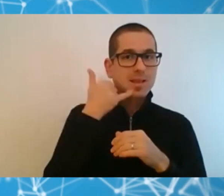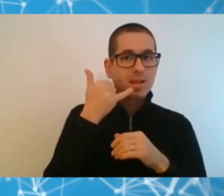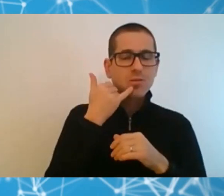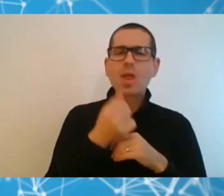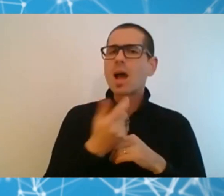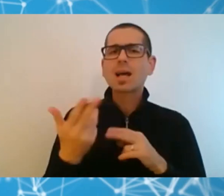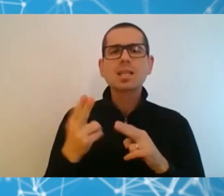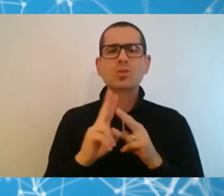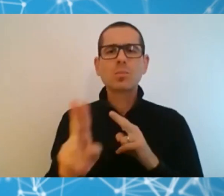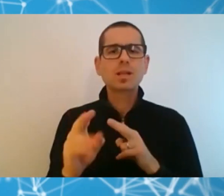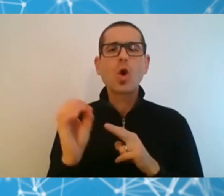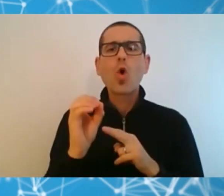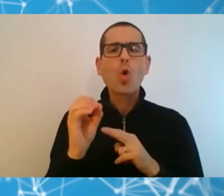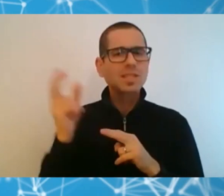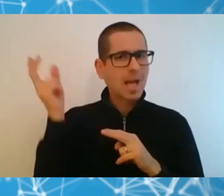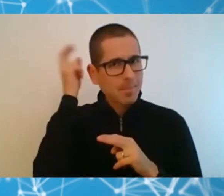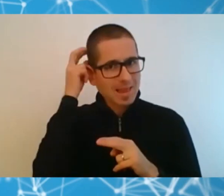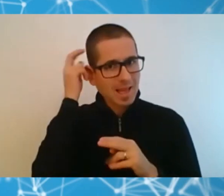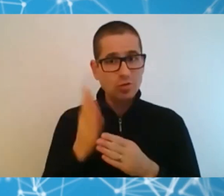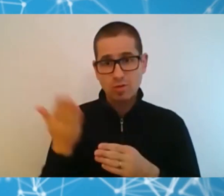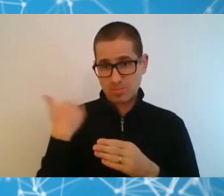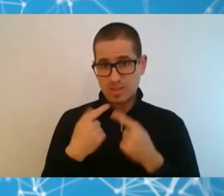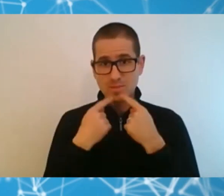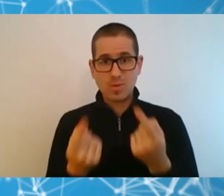prednosti osja implantanta? Malo prej ste že povedali nekaj.